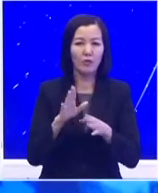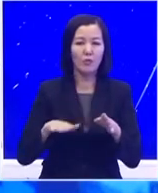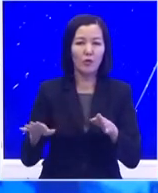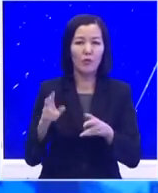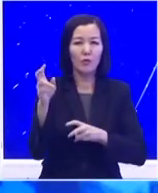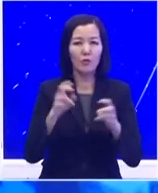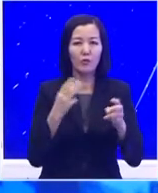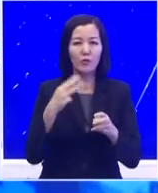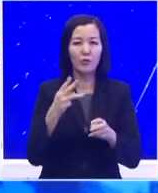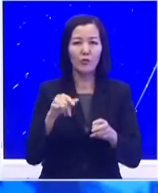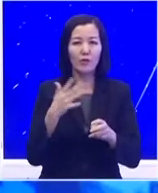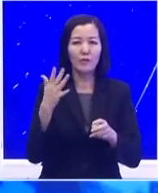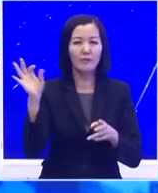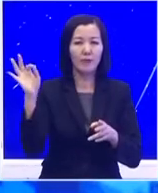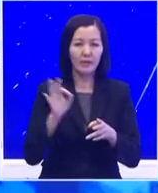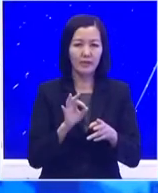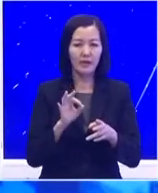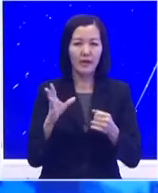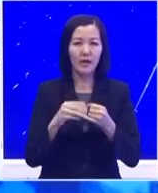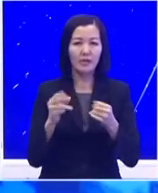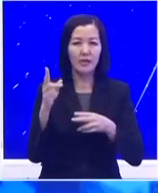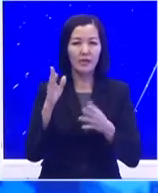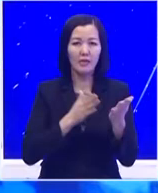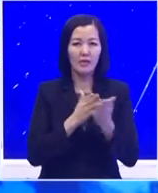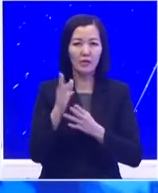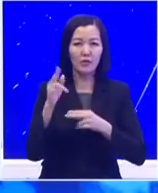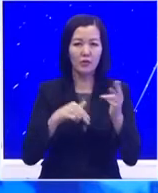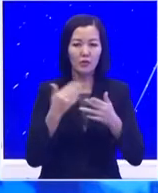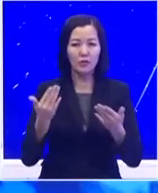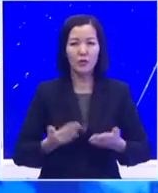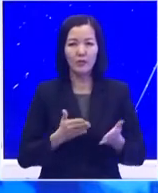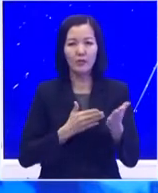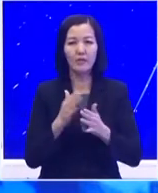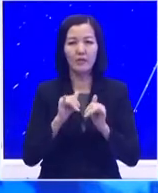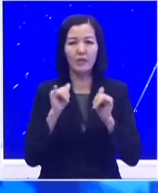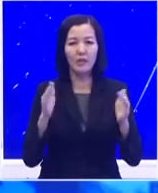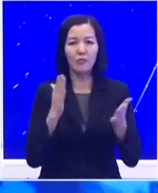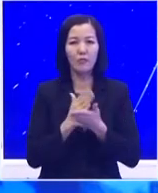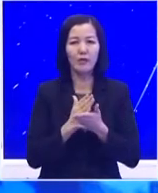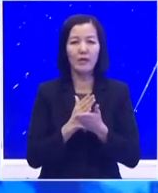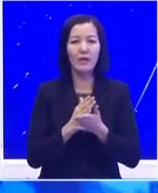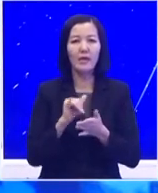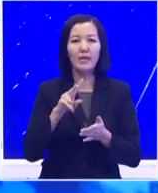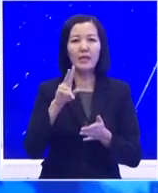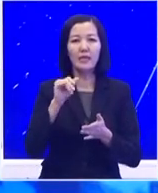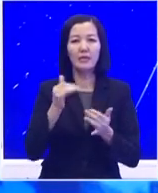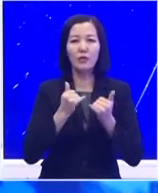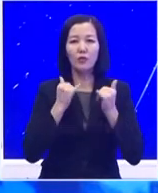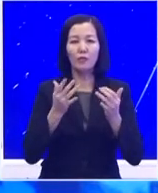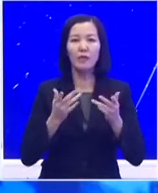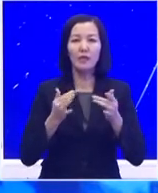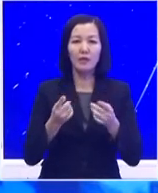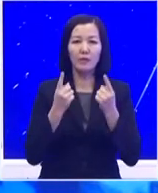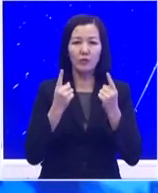Бұл аймақ өндірісінің 33,5%. Аграрлық, құрылыс, әлеуметтік салаларда ілгері. Тиісінше іліліктерге